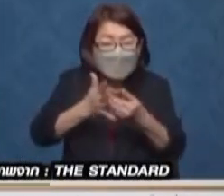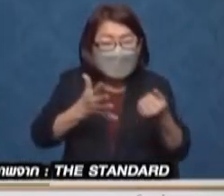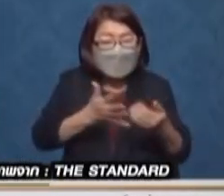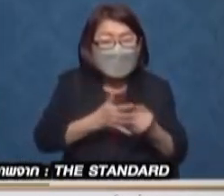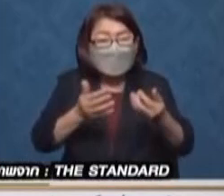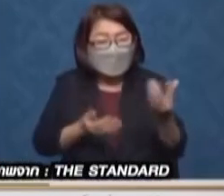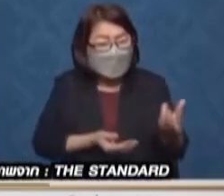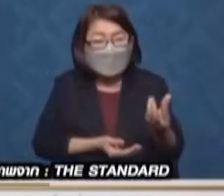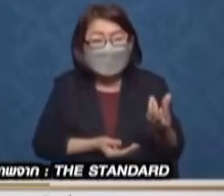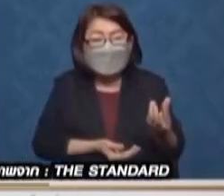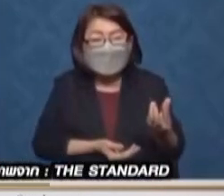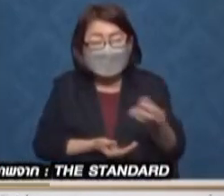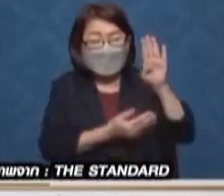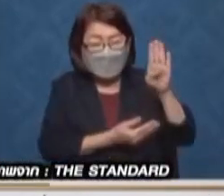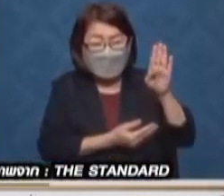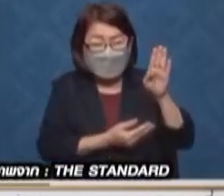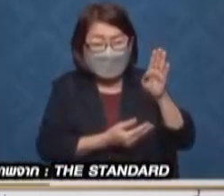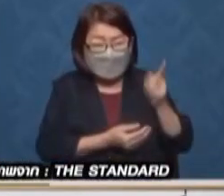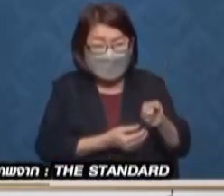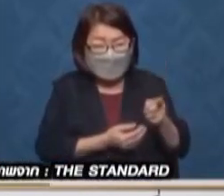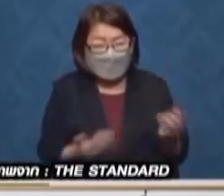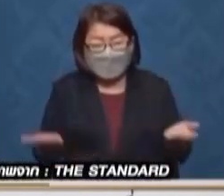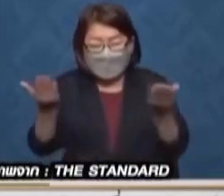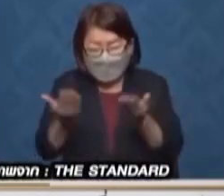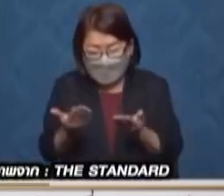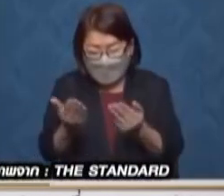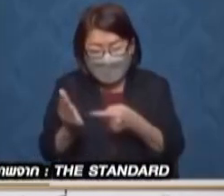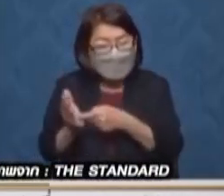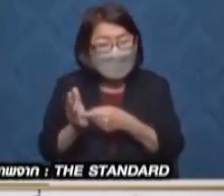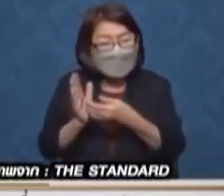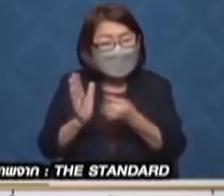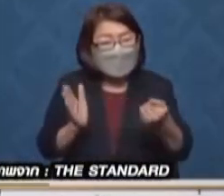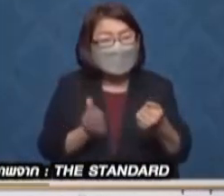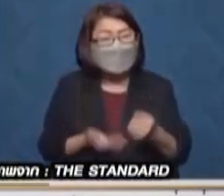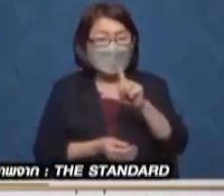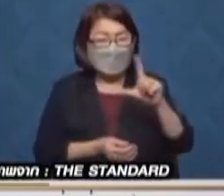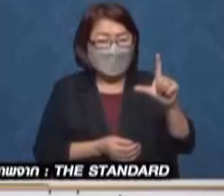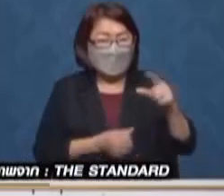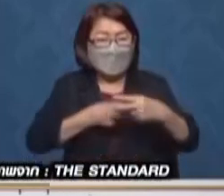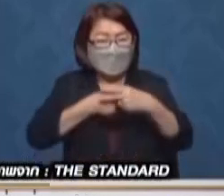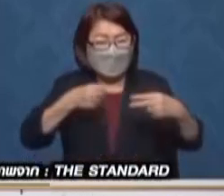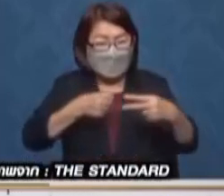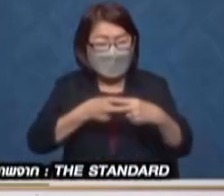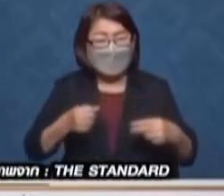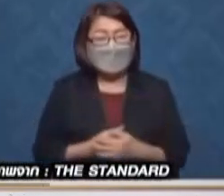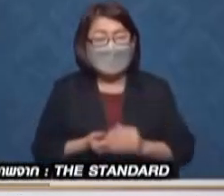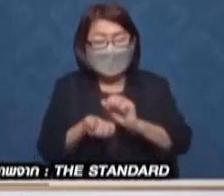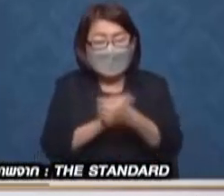การเภสัชกรรมซื้อจริงจากบริษัทเอาผลต่างมาลบกันนี่ต่างกัน49ล้านเหรียญสหรัฐคิดเป็นเงินไท